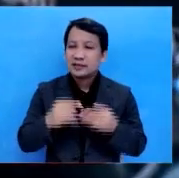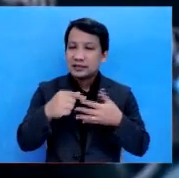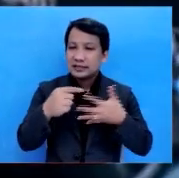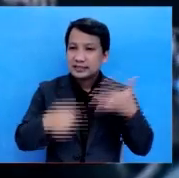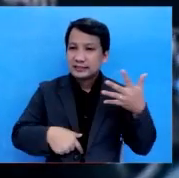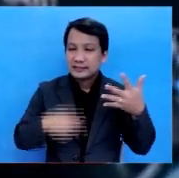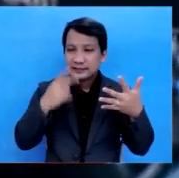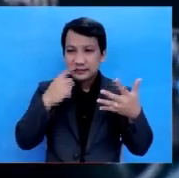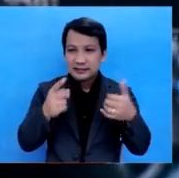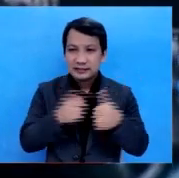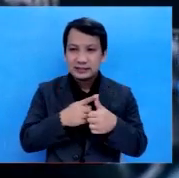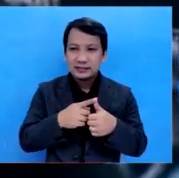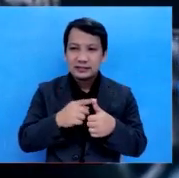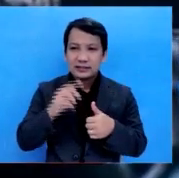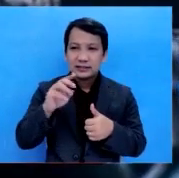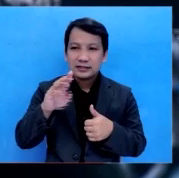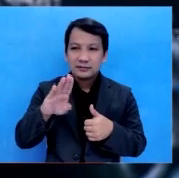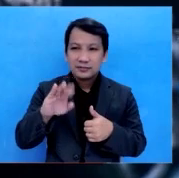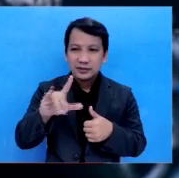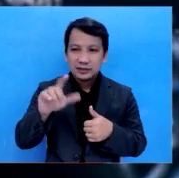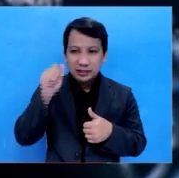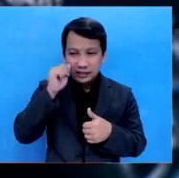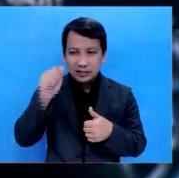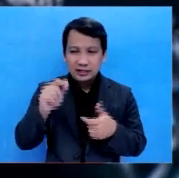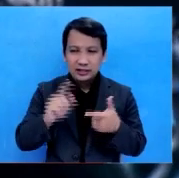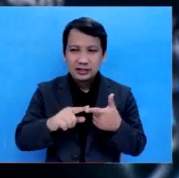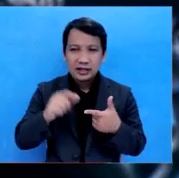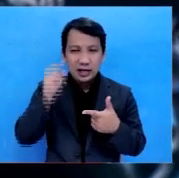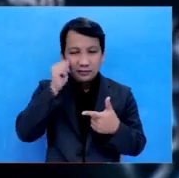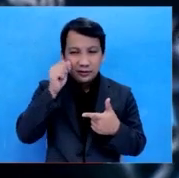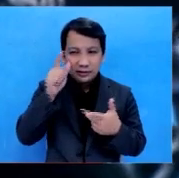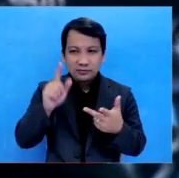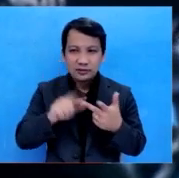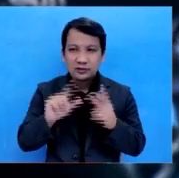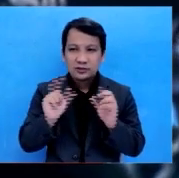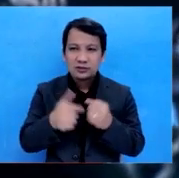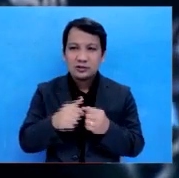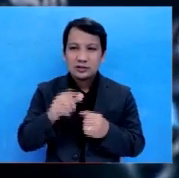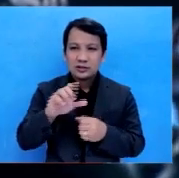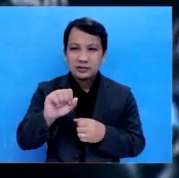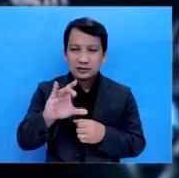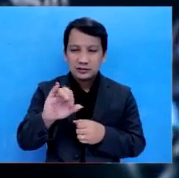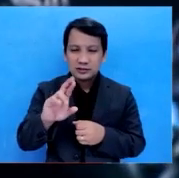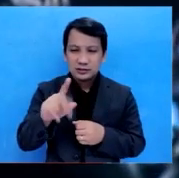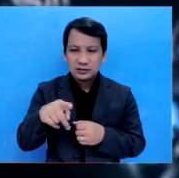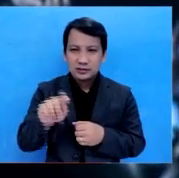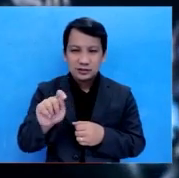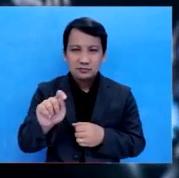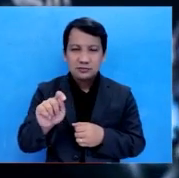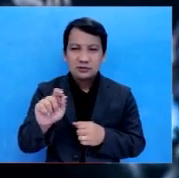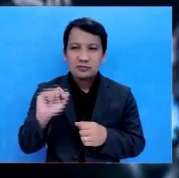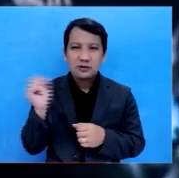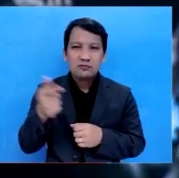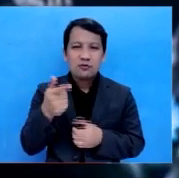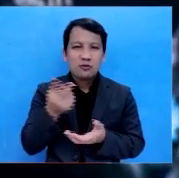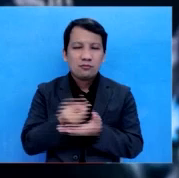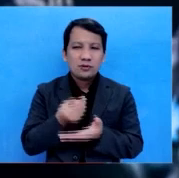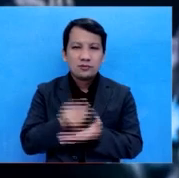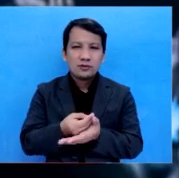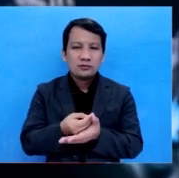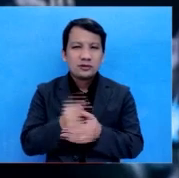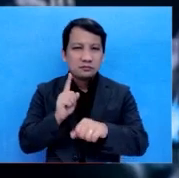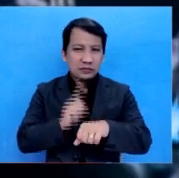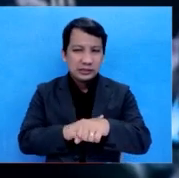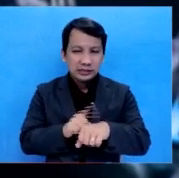niya, sina Billie Eilish, Avril Lavigne at ang grupong The Script. Sana all na lang talaga may pera na, may time pa.